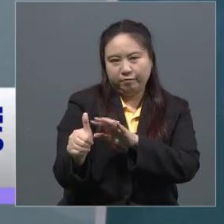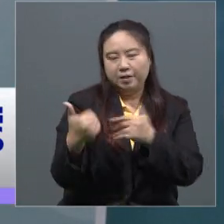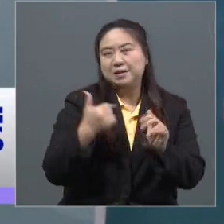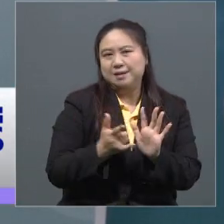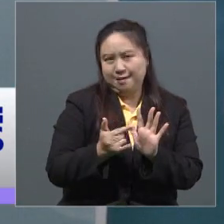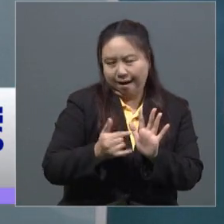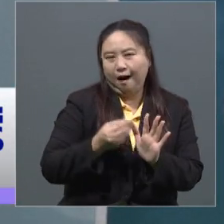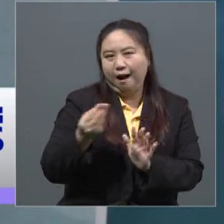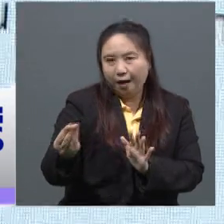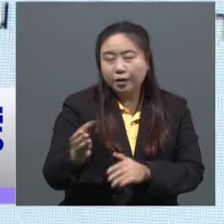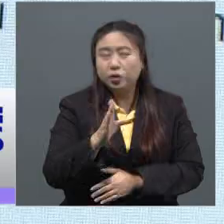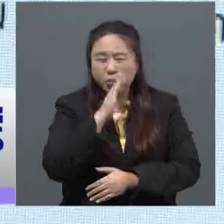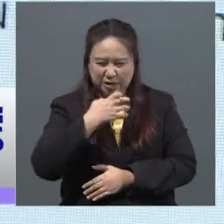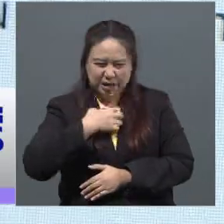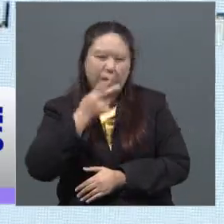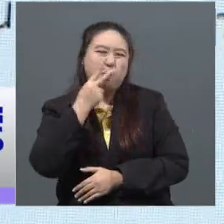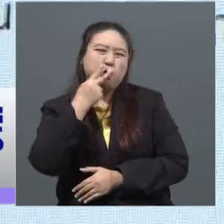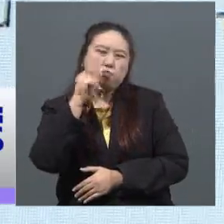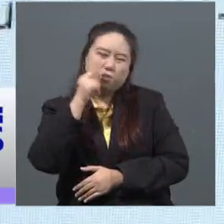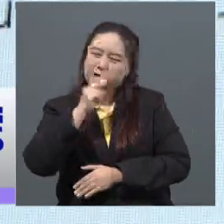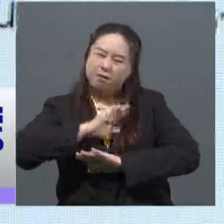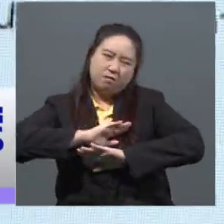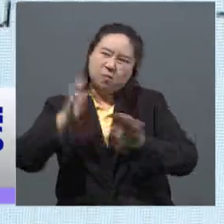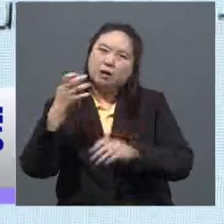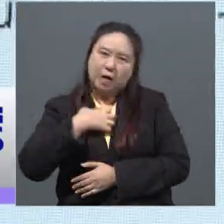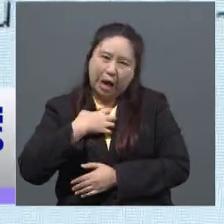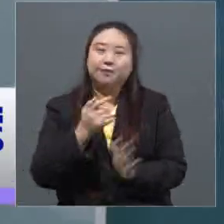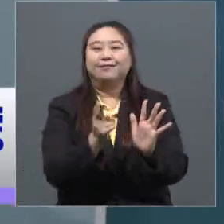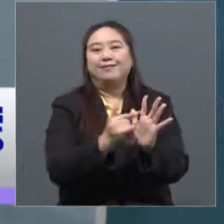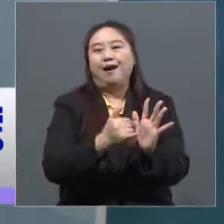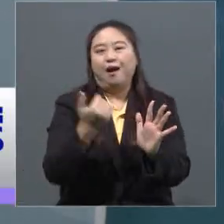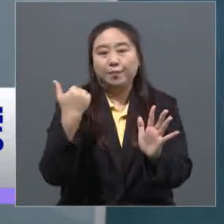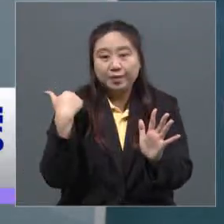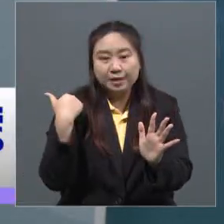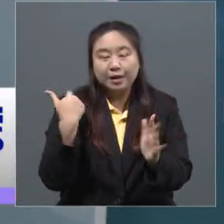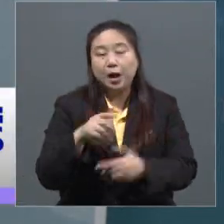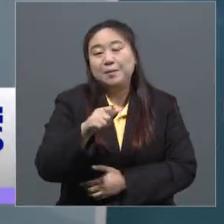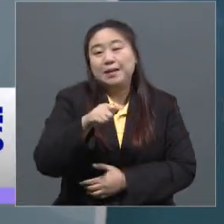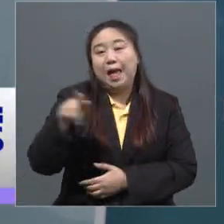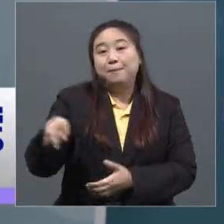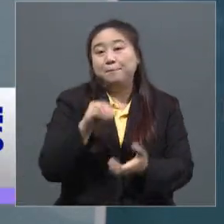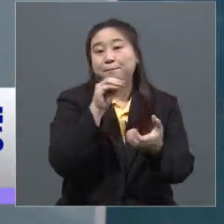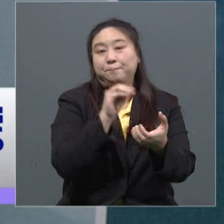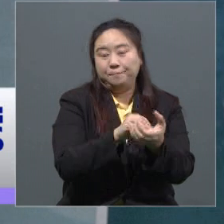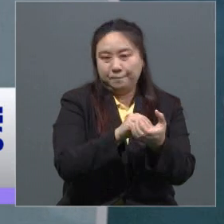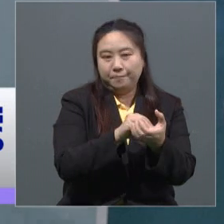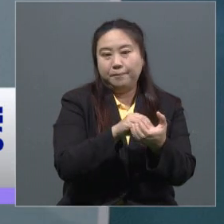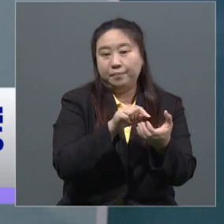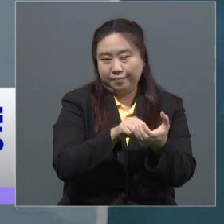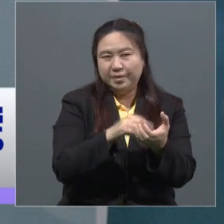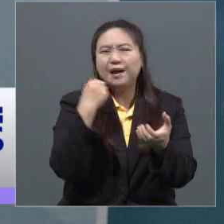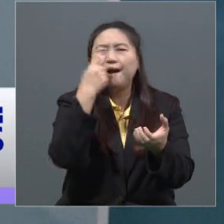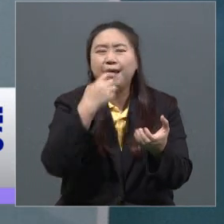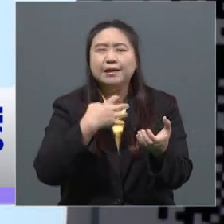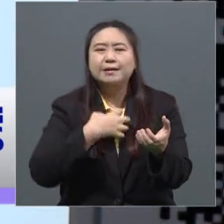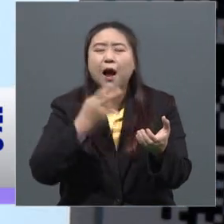ด้วยสำหรับผู้ที่ต้องการเลิกบุหรี่นอกจากนี้ยังมีแอปพลิเคชันด้วยนะคะชื่อว่า Telehealth TH Thailand ค่ะสำหรับผู้ที่ต้องการ